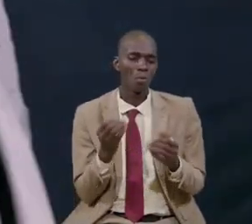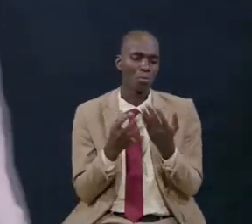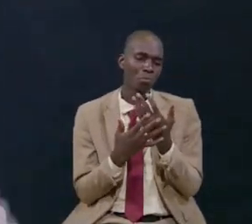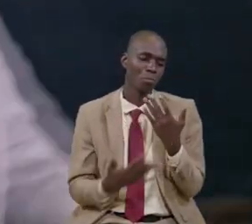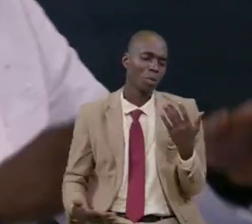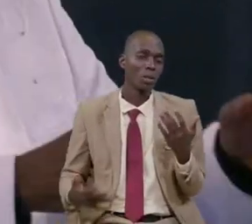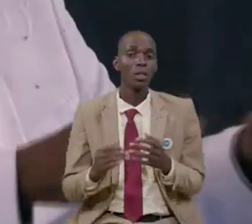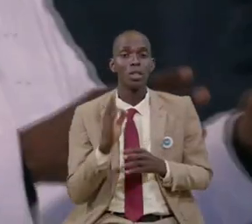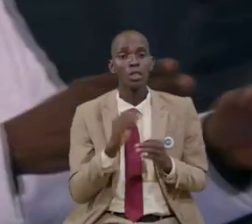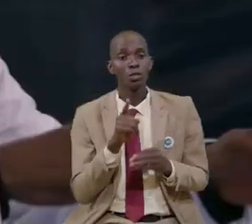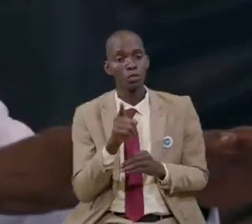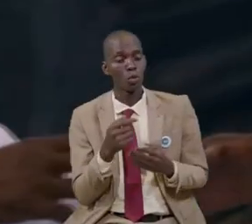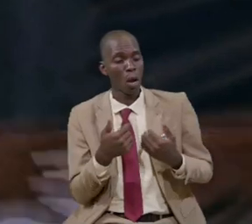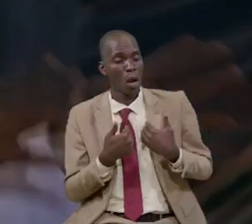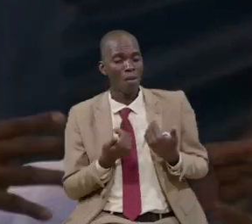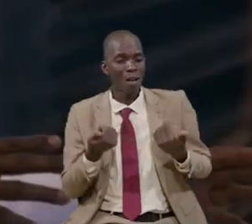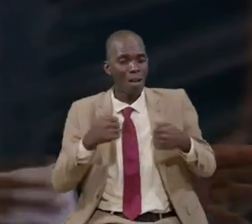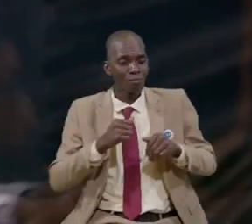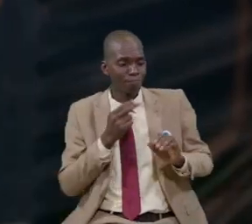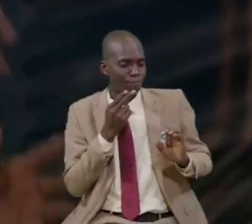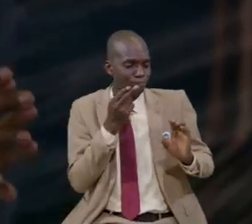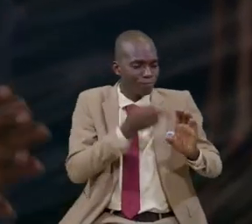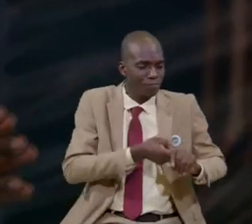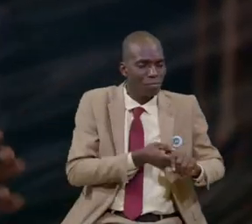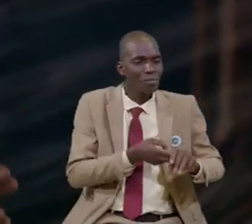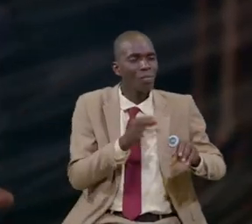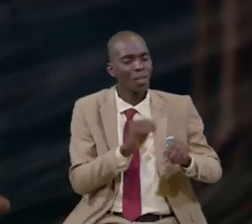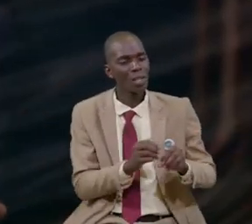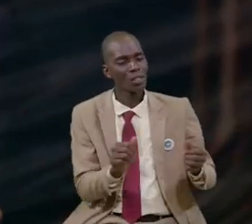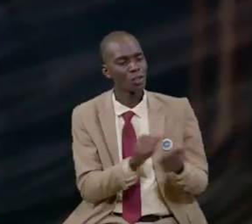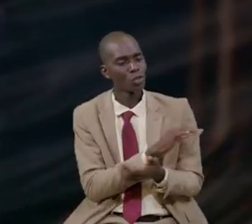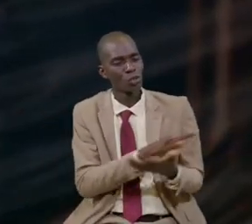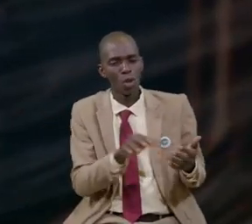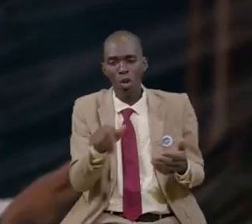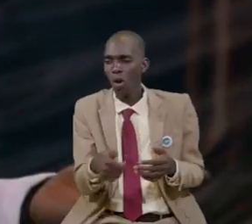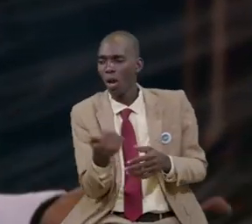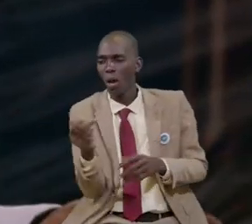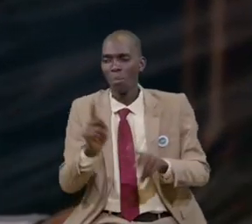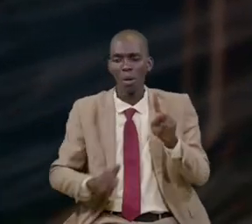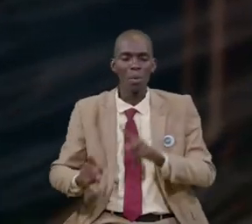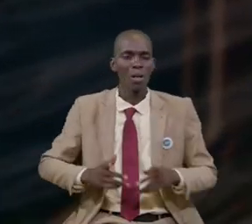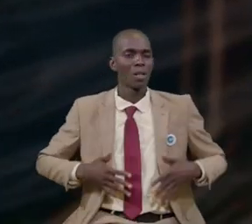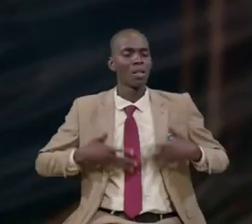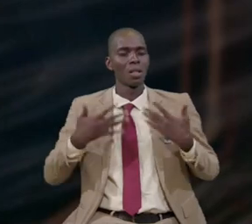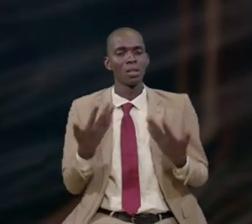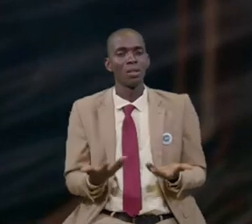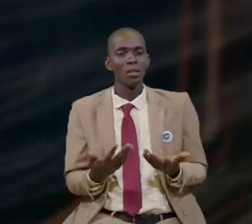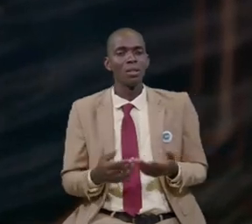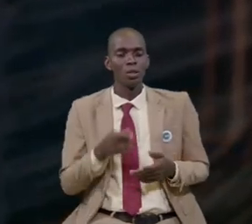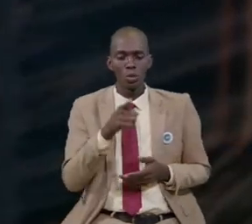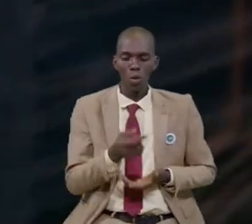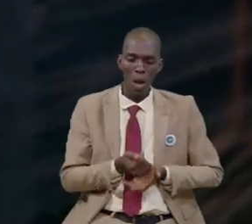si vous prenez part à la destruction de la vie des autres et